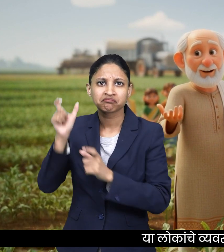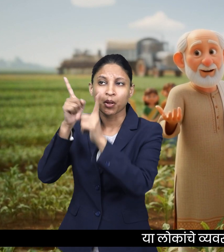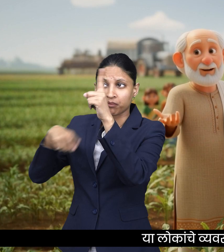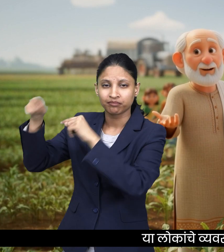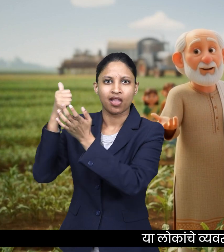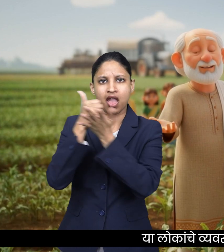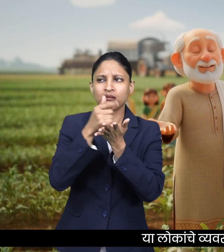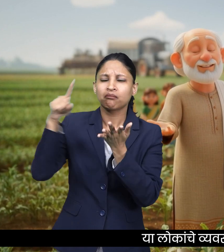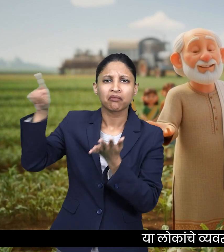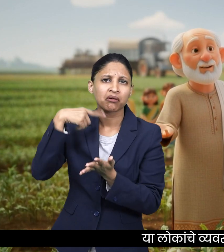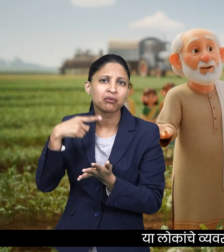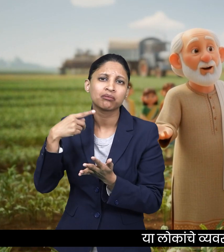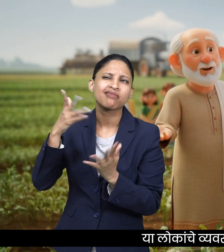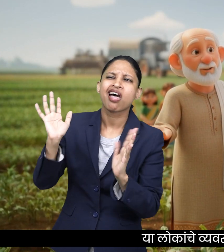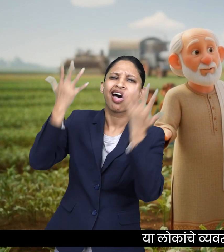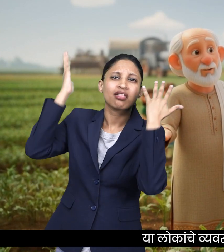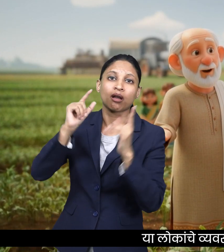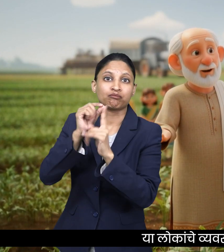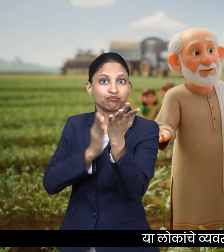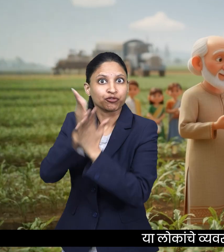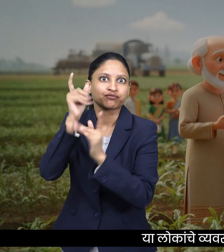या लोकांचे व्यवसाय देखील आहेत, जसे की